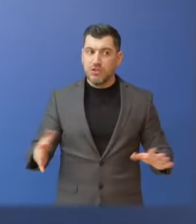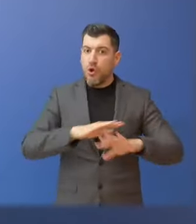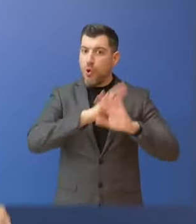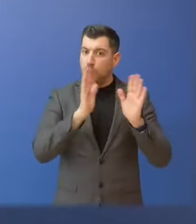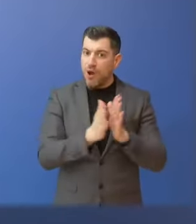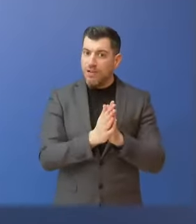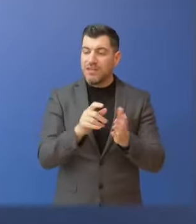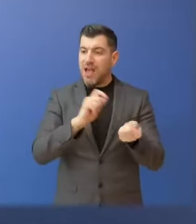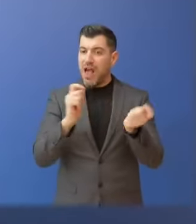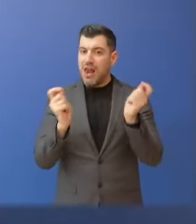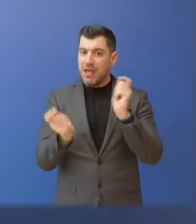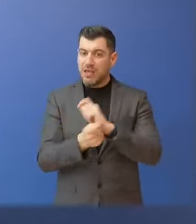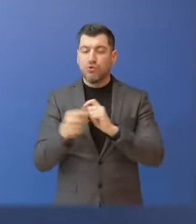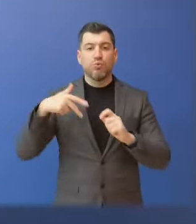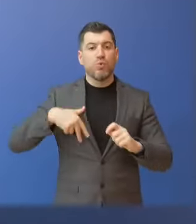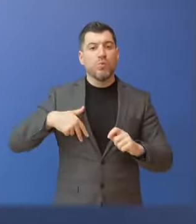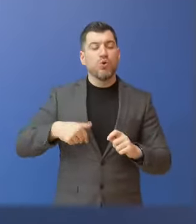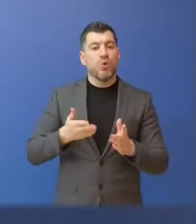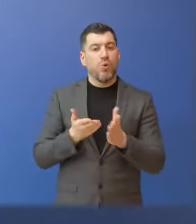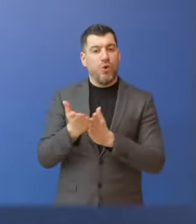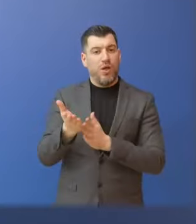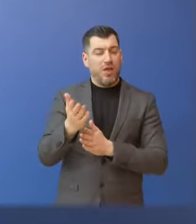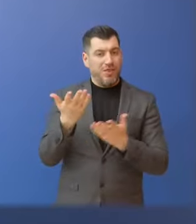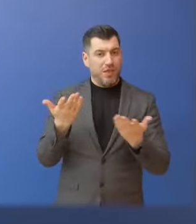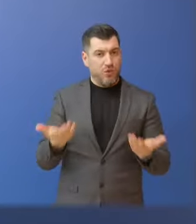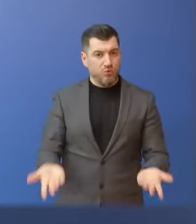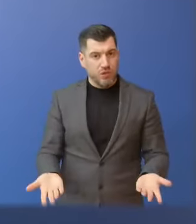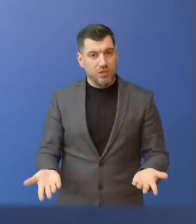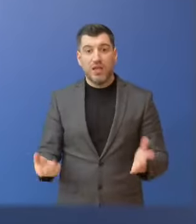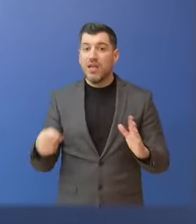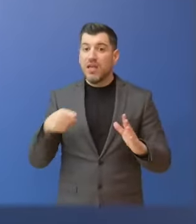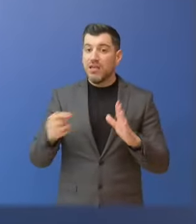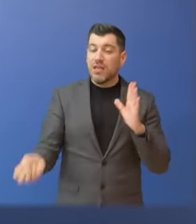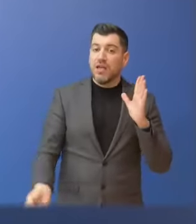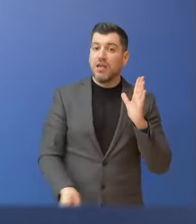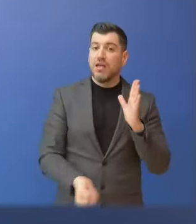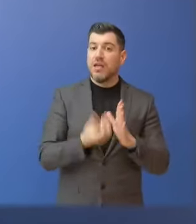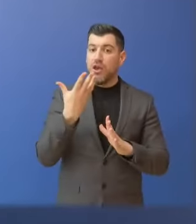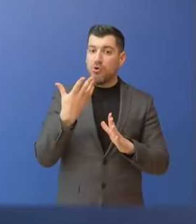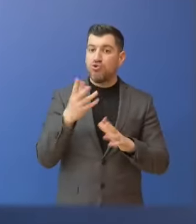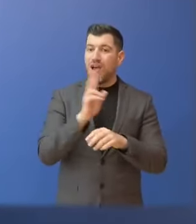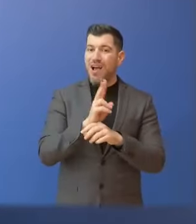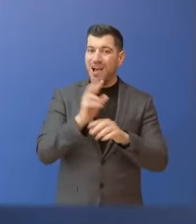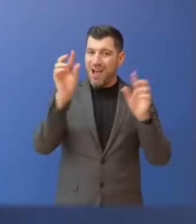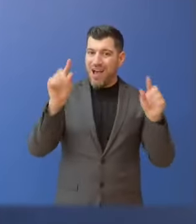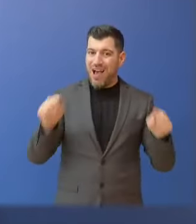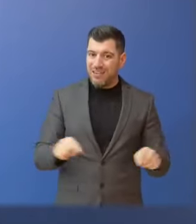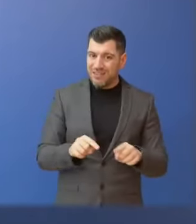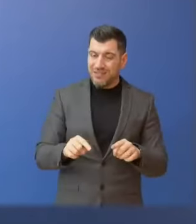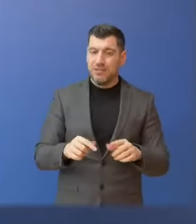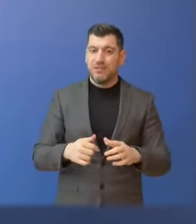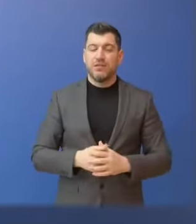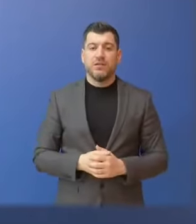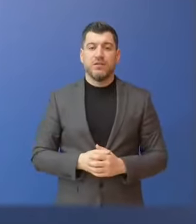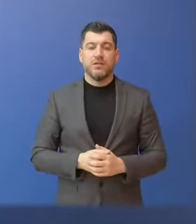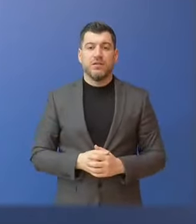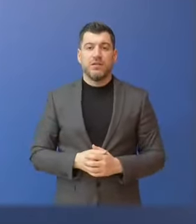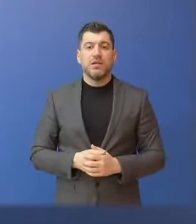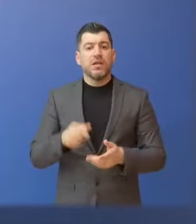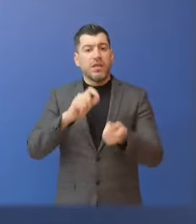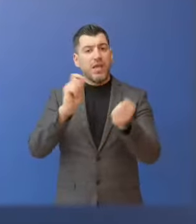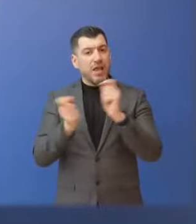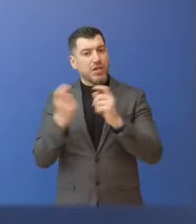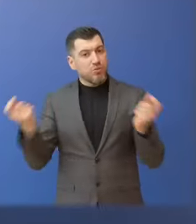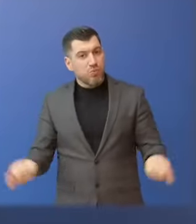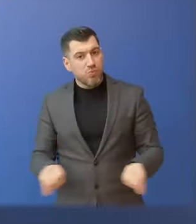παρεμβάσεις από το υπουργείο δικαιοσύνης και ο νέος χάρτης δικαστηρίων και ο νέος ποινικός κώδικας αλλά και οι αλλαγές που έγιναν την προηγούμενη γ του υπουργείου